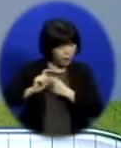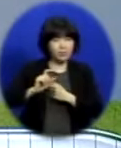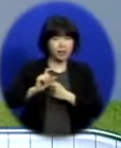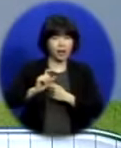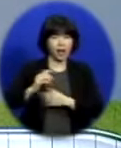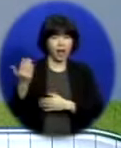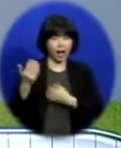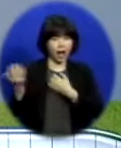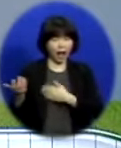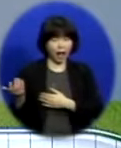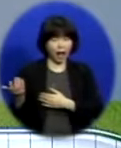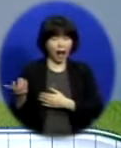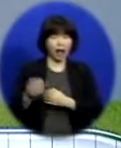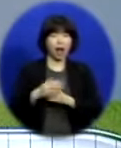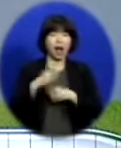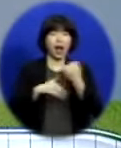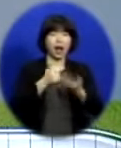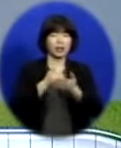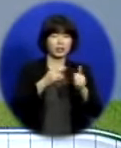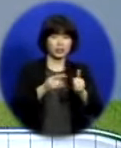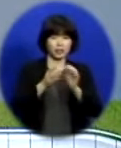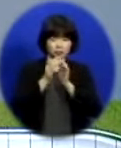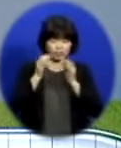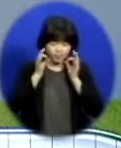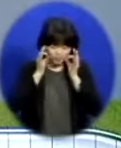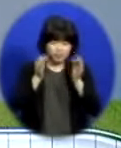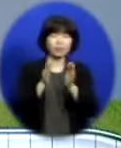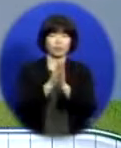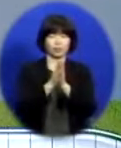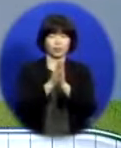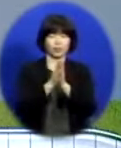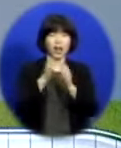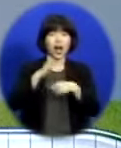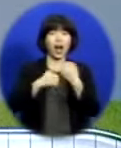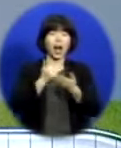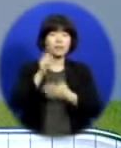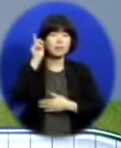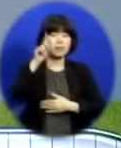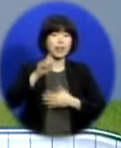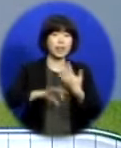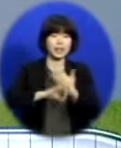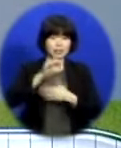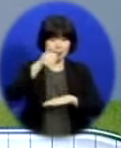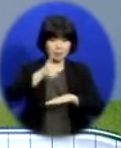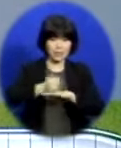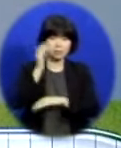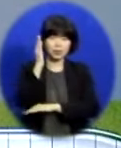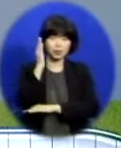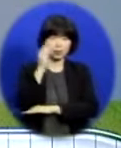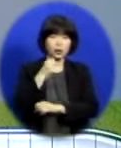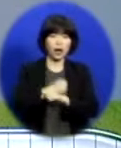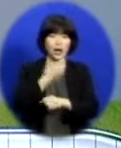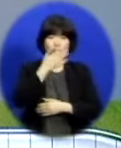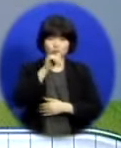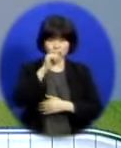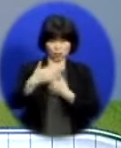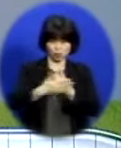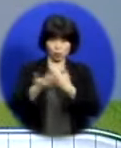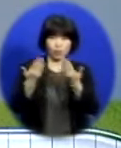앓으면서 하나님께 간절히 기도했습니다 하나님 제가 내일 아침에 마지막 설교를 할 수 있게